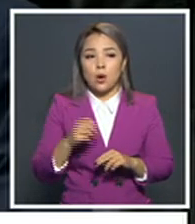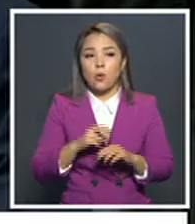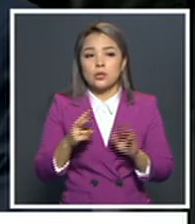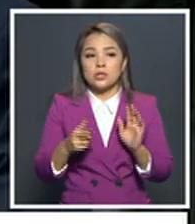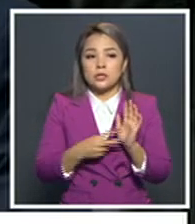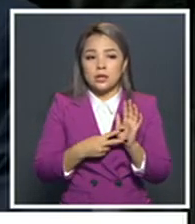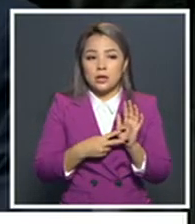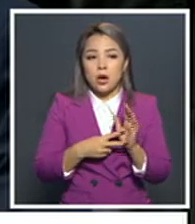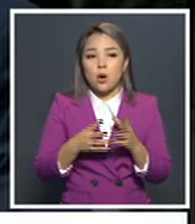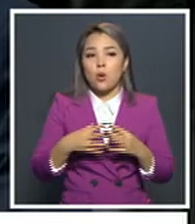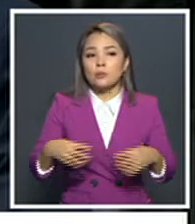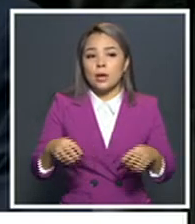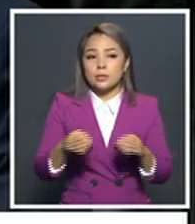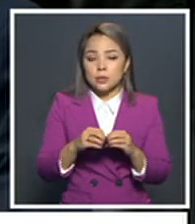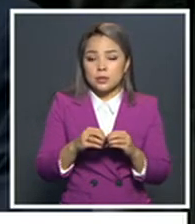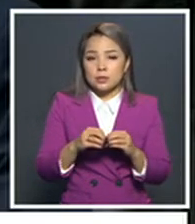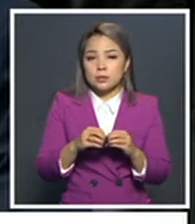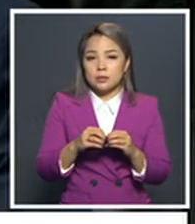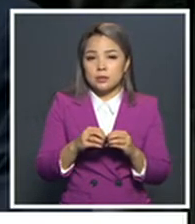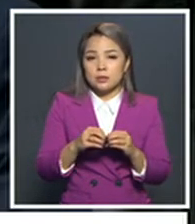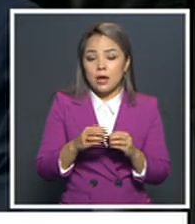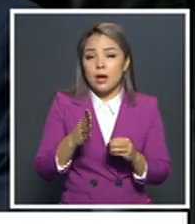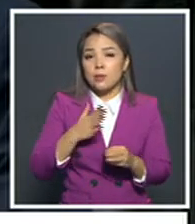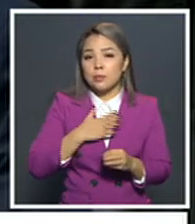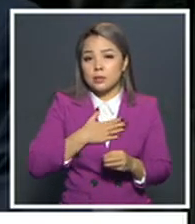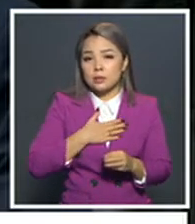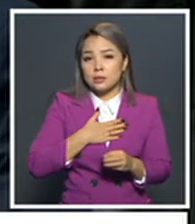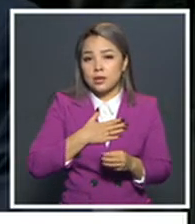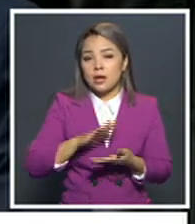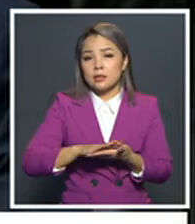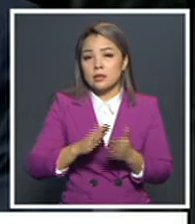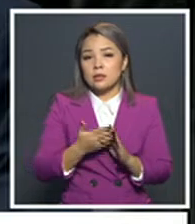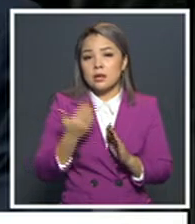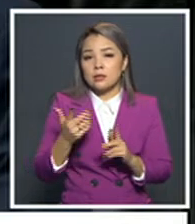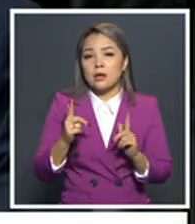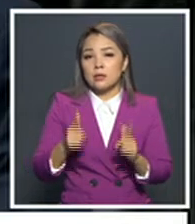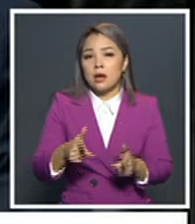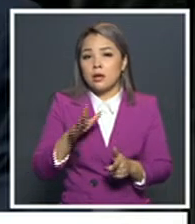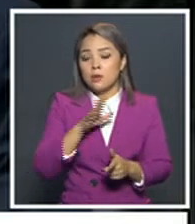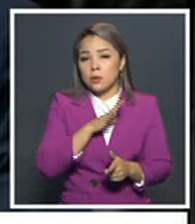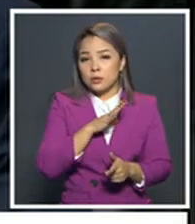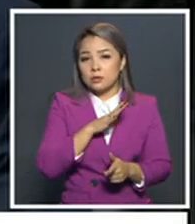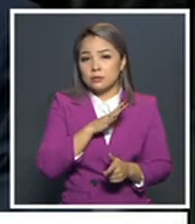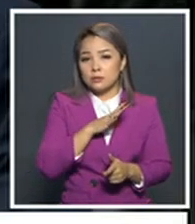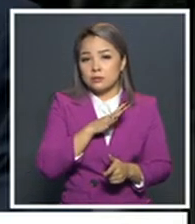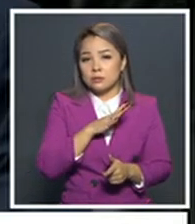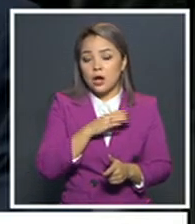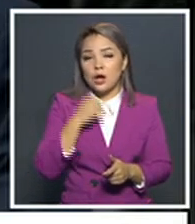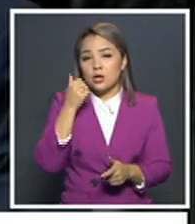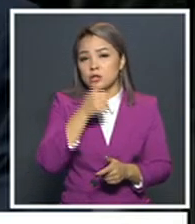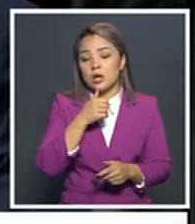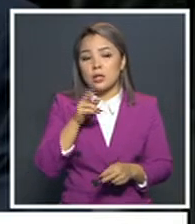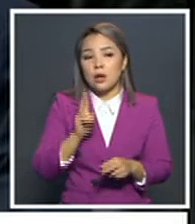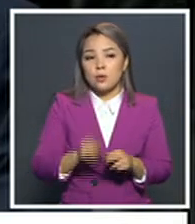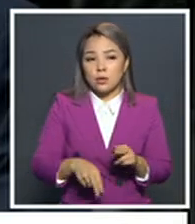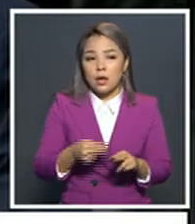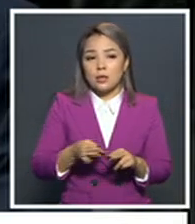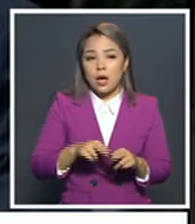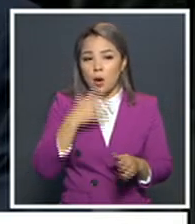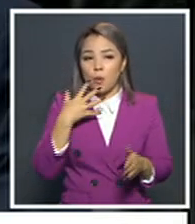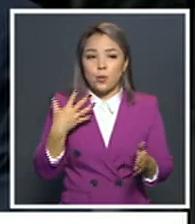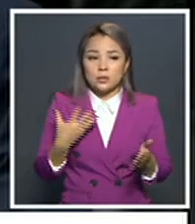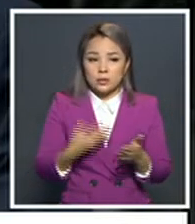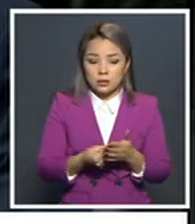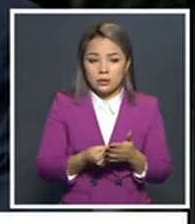17 отбасымен біз келісімге келдік. Жылдың соңына дейін ол кісілер өз